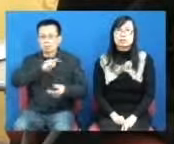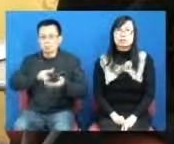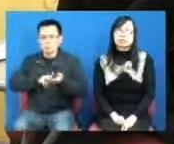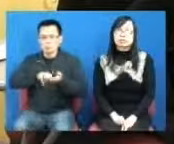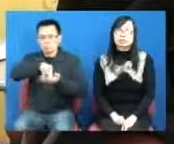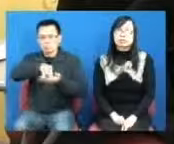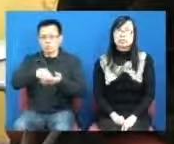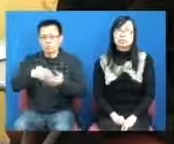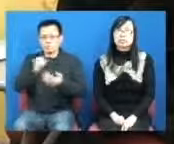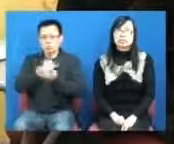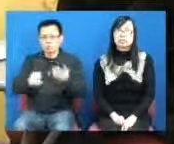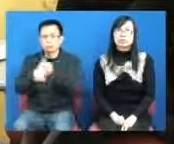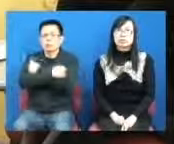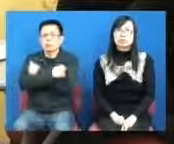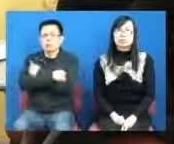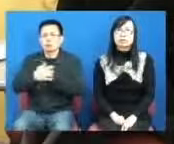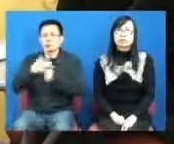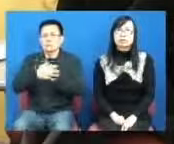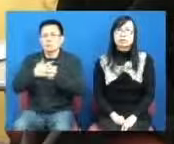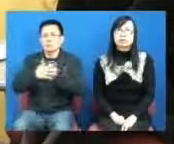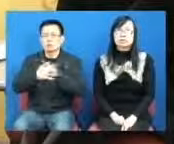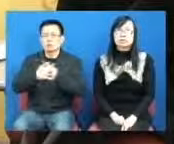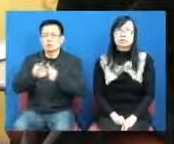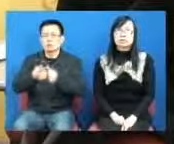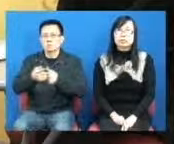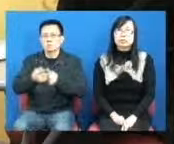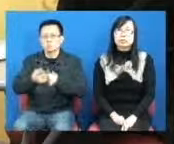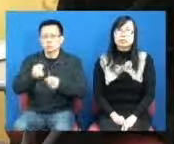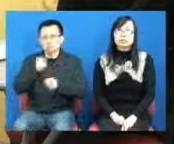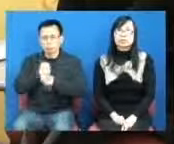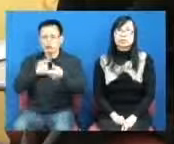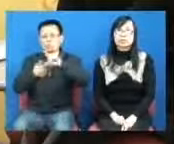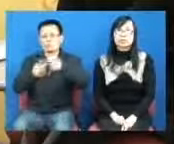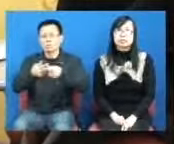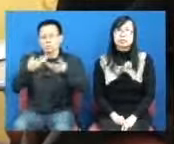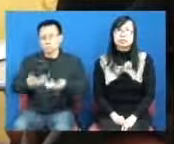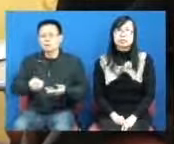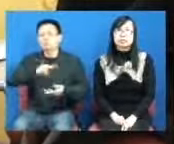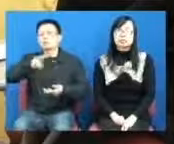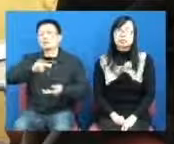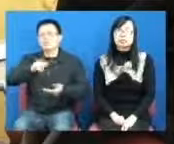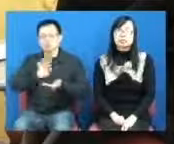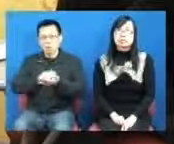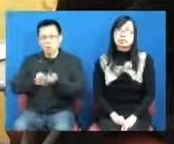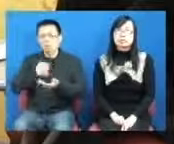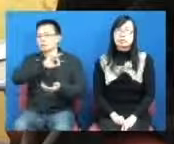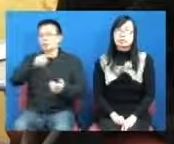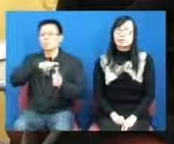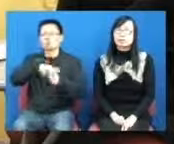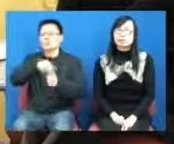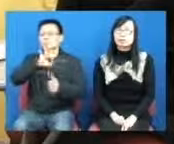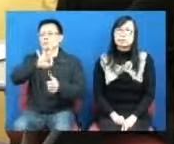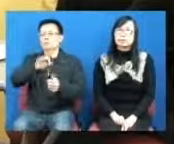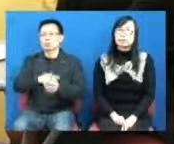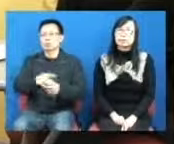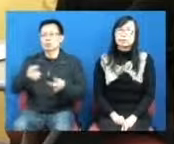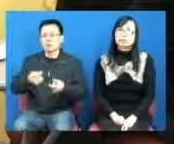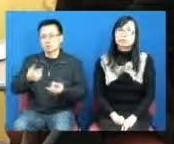休保障就是他們去其實運作和現在差不多不過就不是強制性就是說他們都是一樣大家